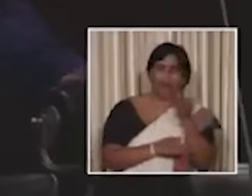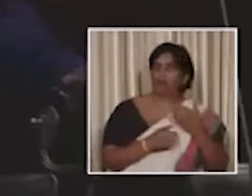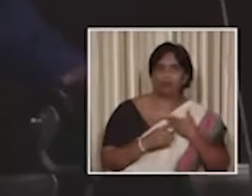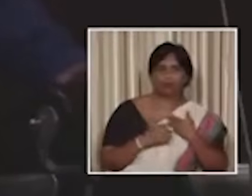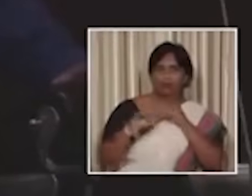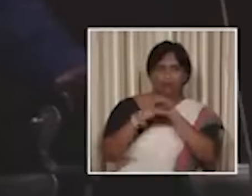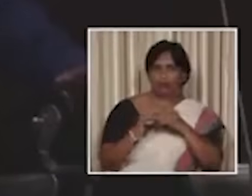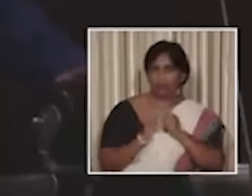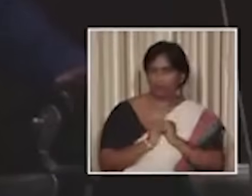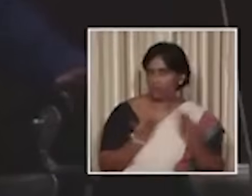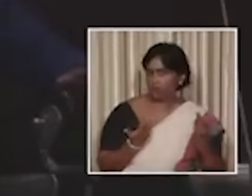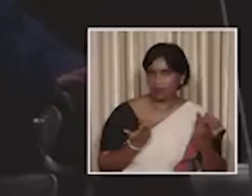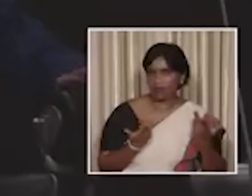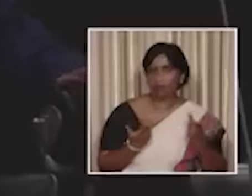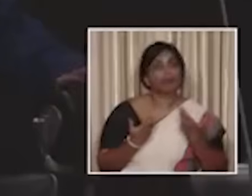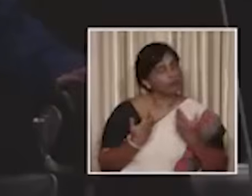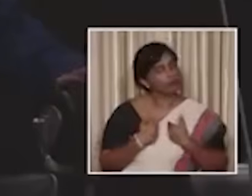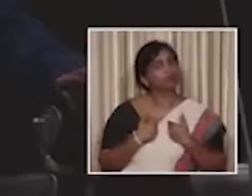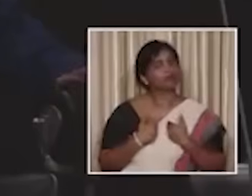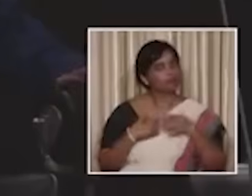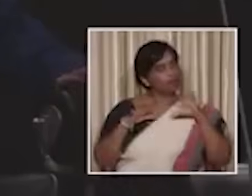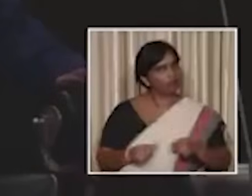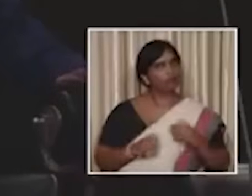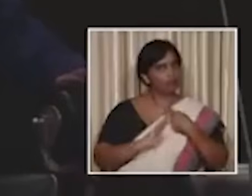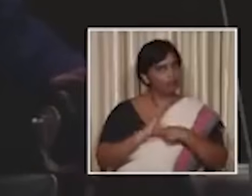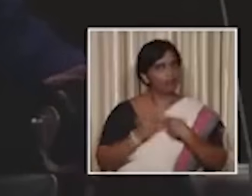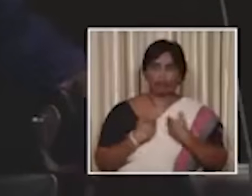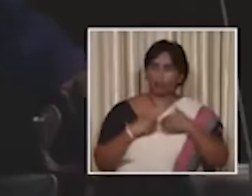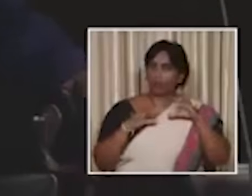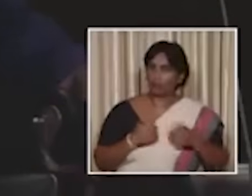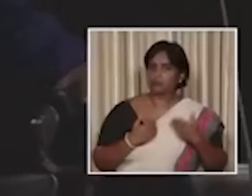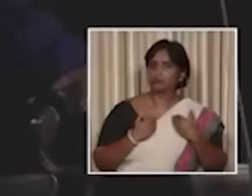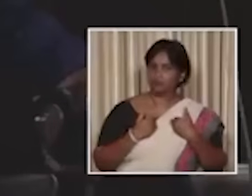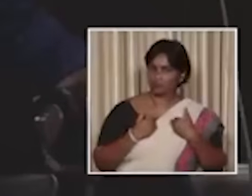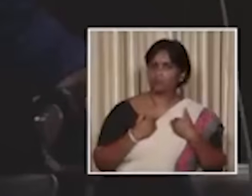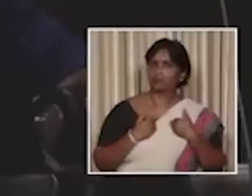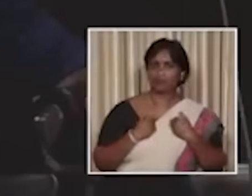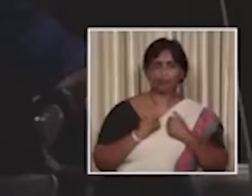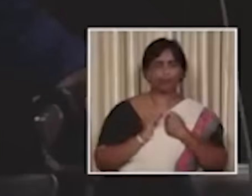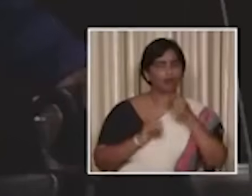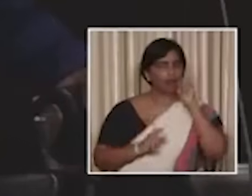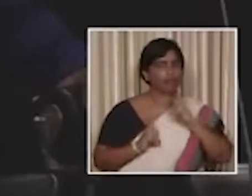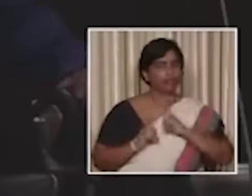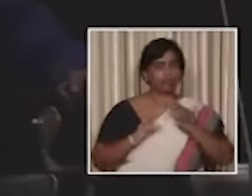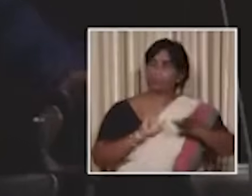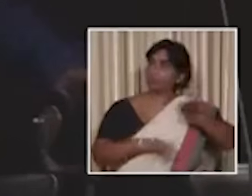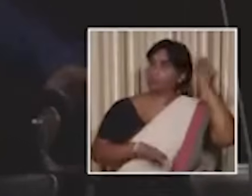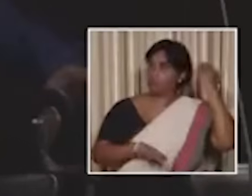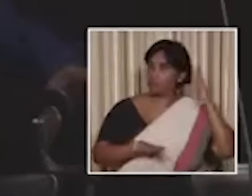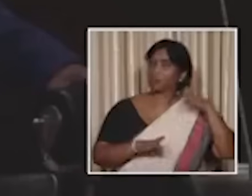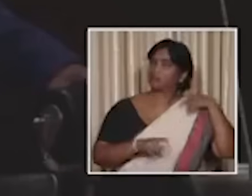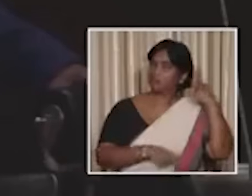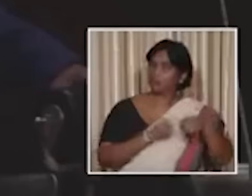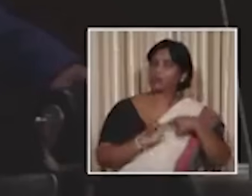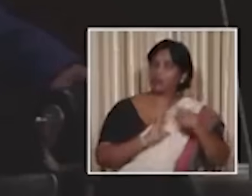பேரவையில் மறுக்கப்பட்டிருப்பதாகவும் குறிப்பிட்டார். இதனிடையே ஜனாதிபதி ரணில் விக்ரமசிங்கு பதவியேற்ற போது தமிழ் இன பிரச்சனையை